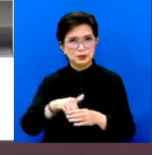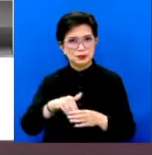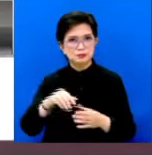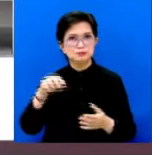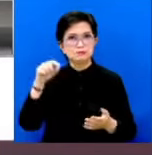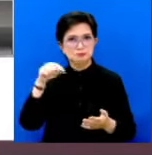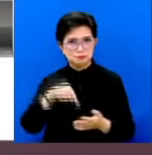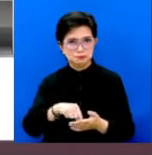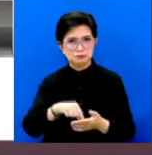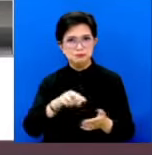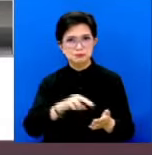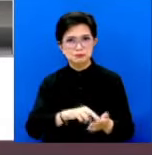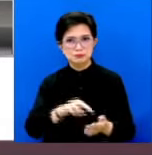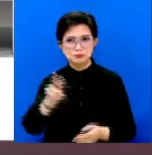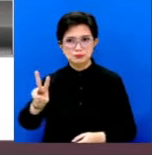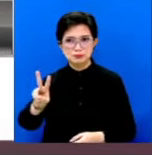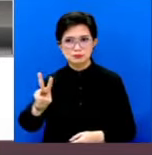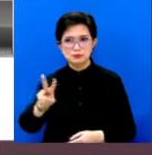masuk itu sudah.